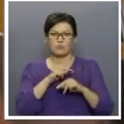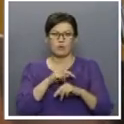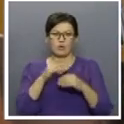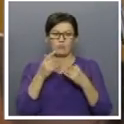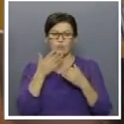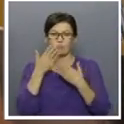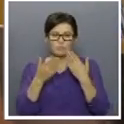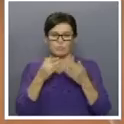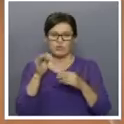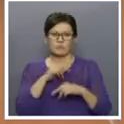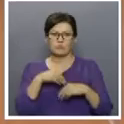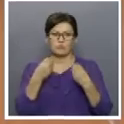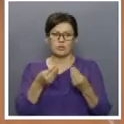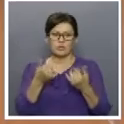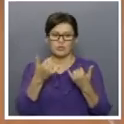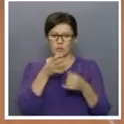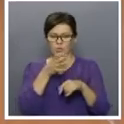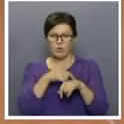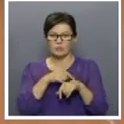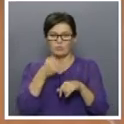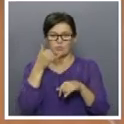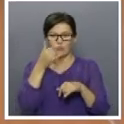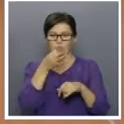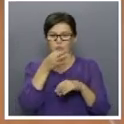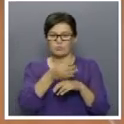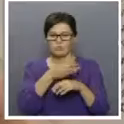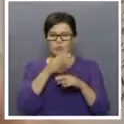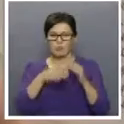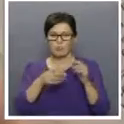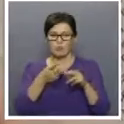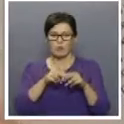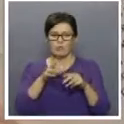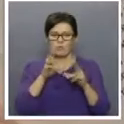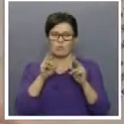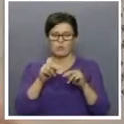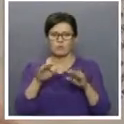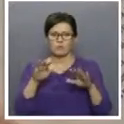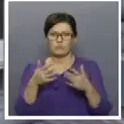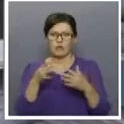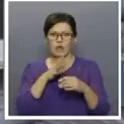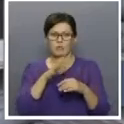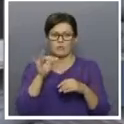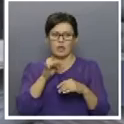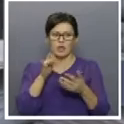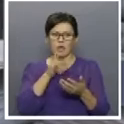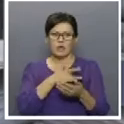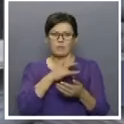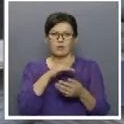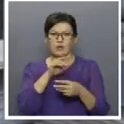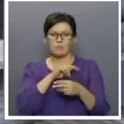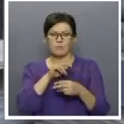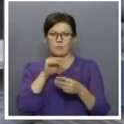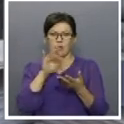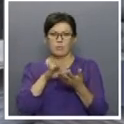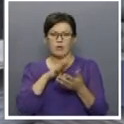талай сұраған. Жұмыс беруші қазір тіпті қоңырауына да жауап беруді қойыпты. Құрғақ уәдеден шаршаған Гүлзада ақыры қалалық еңбек инспекциясы